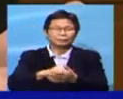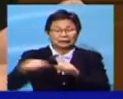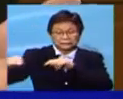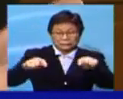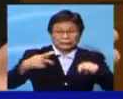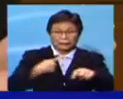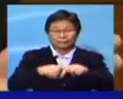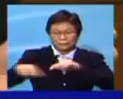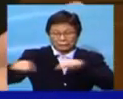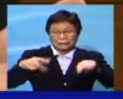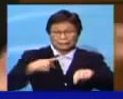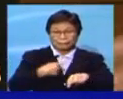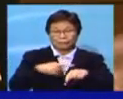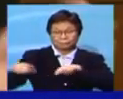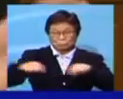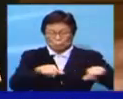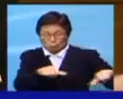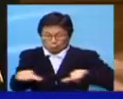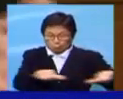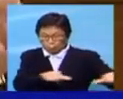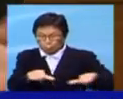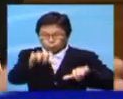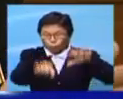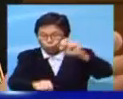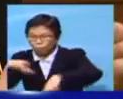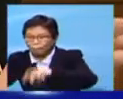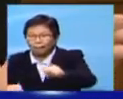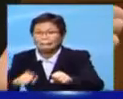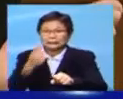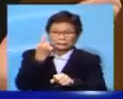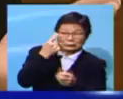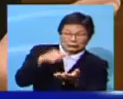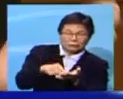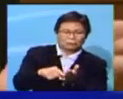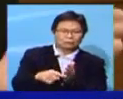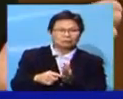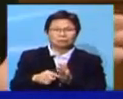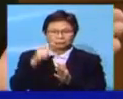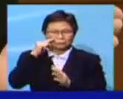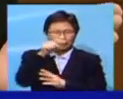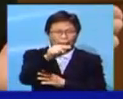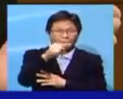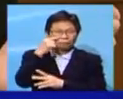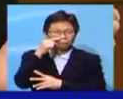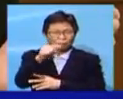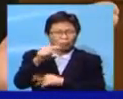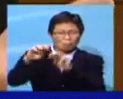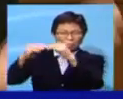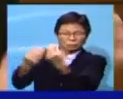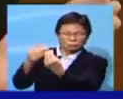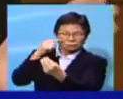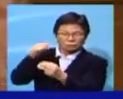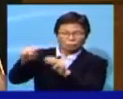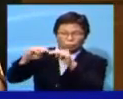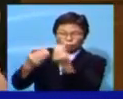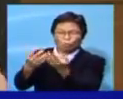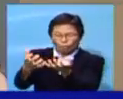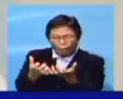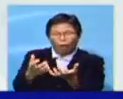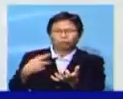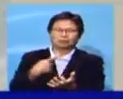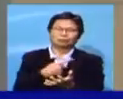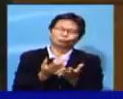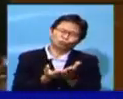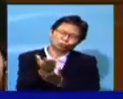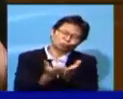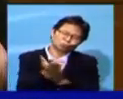punya tindakan kami secara agresif sejak kebakang ini menampakkan masyarakat nakkan kami berterusan cara